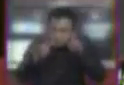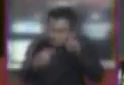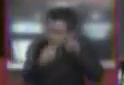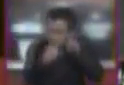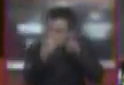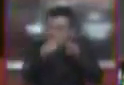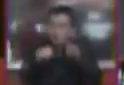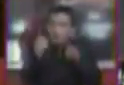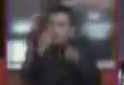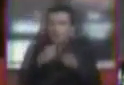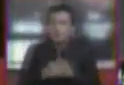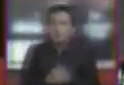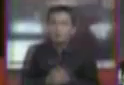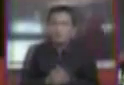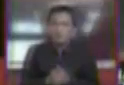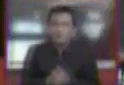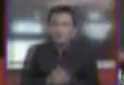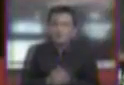sa